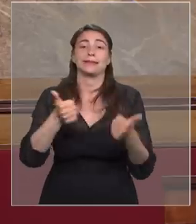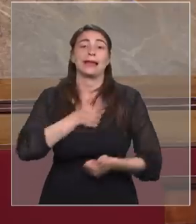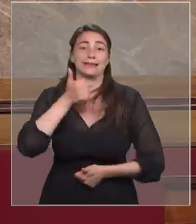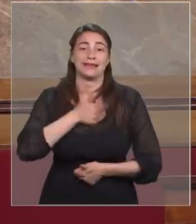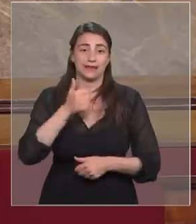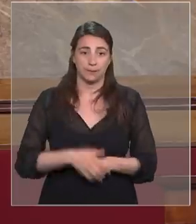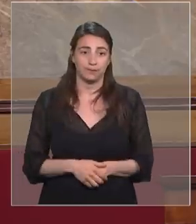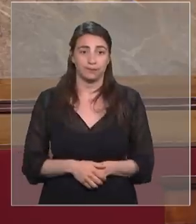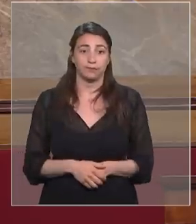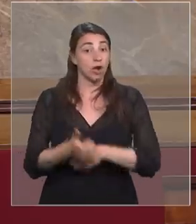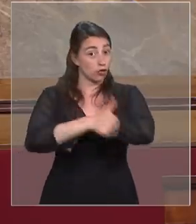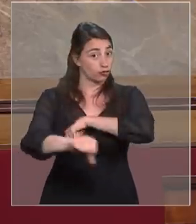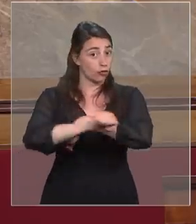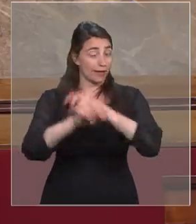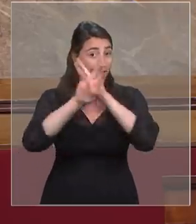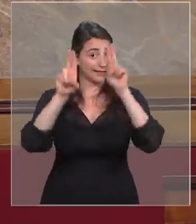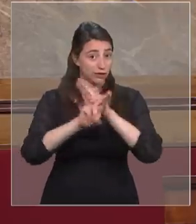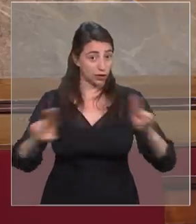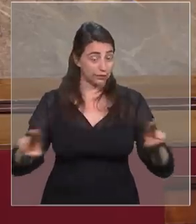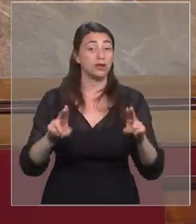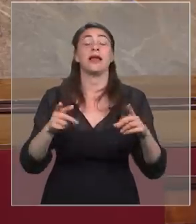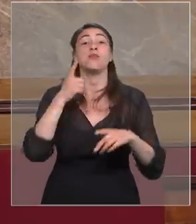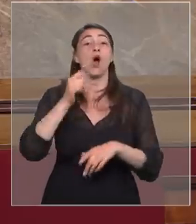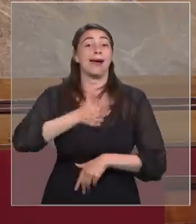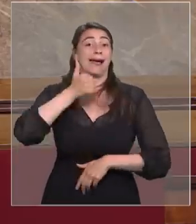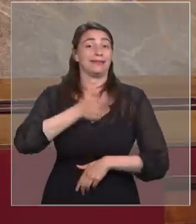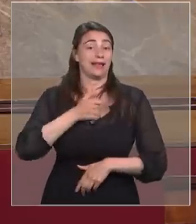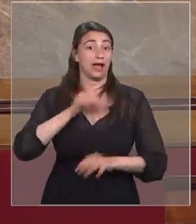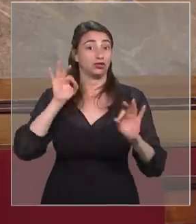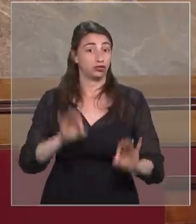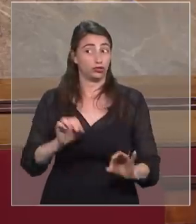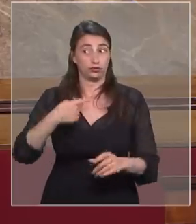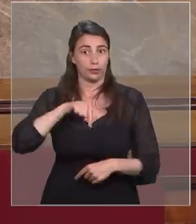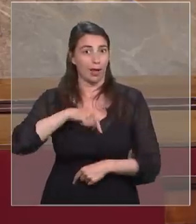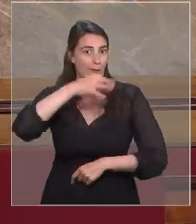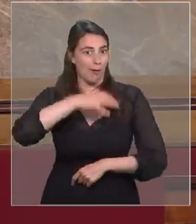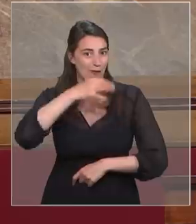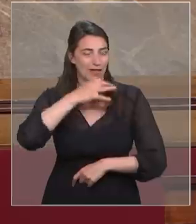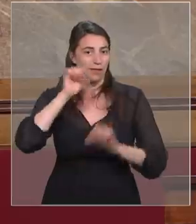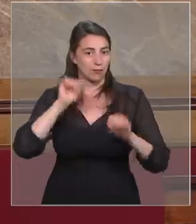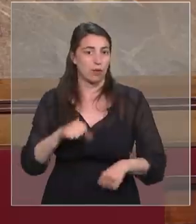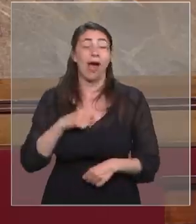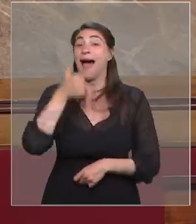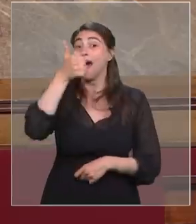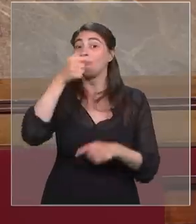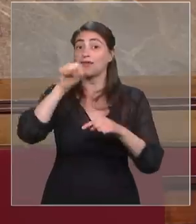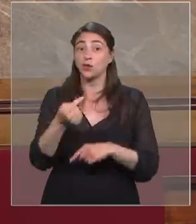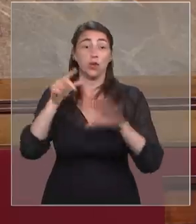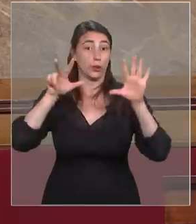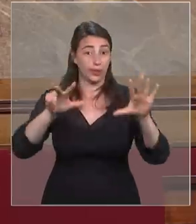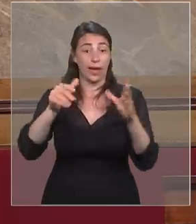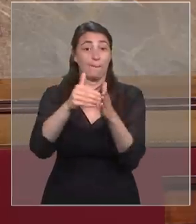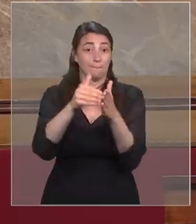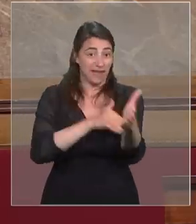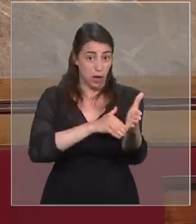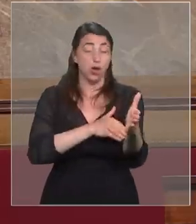Semaine nationale de l'artisanat du 2 au 9 juin me donne l'occasion de rappeler que, avec plus de 1 800 000 entreprises et plus de 3 millions